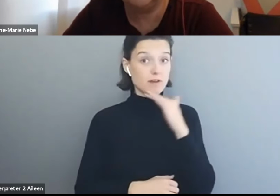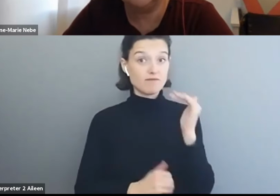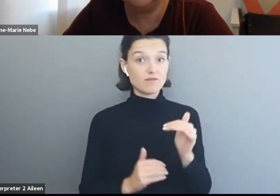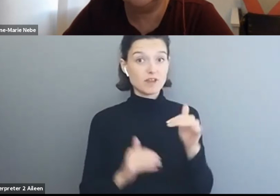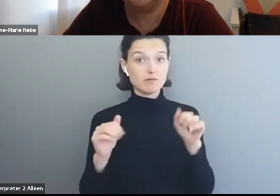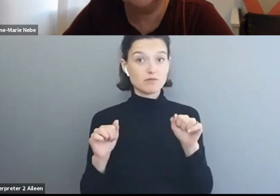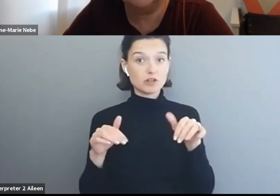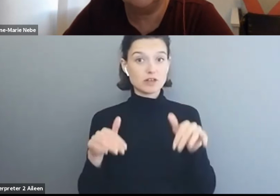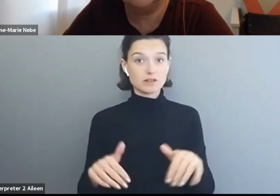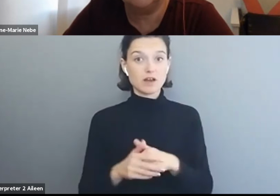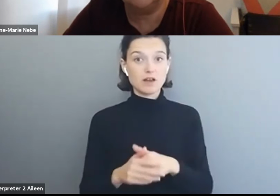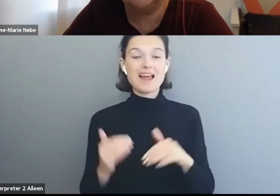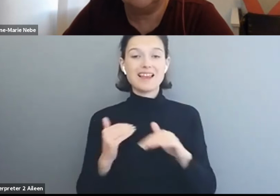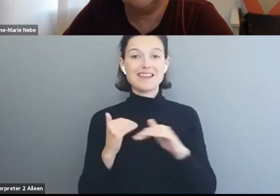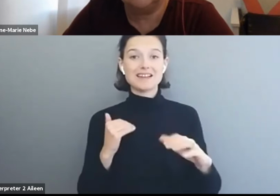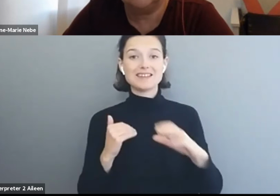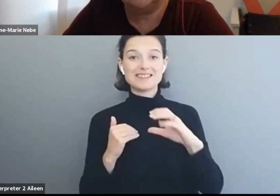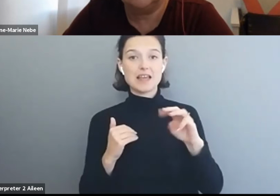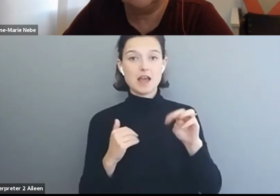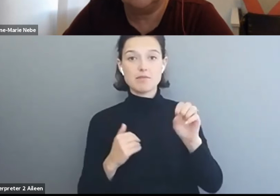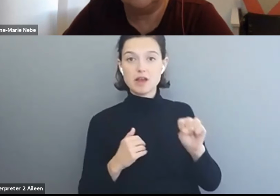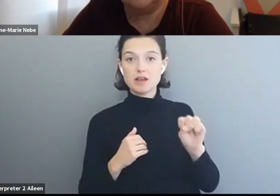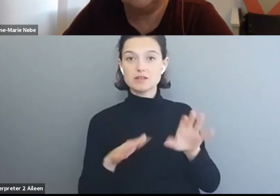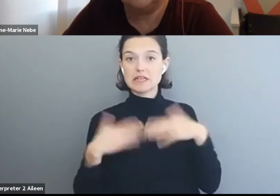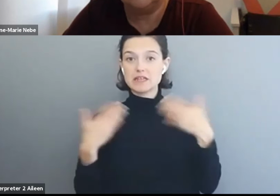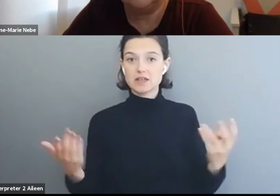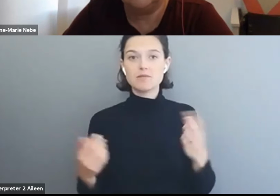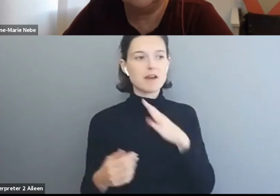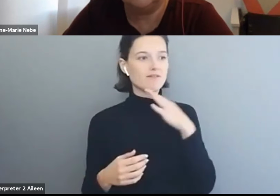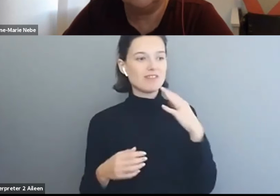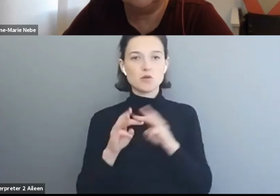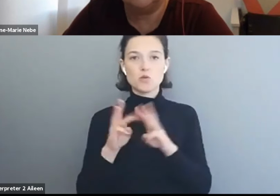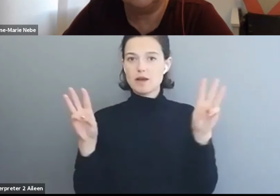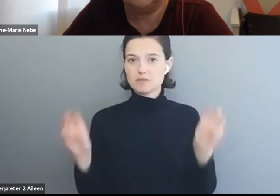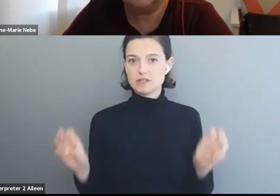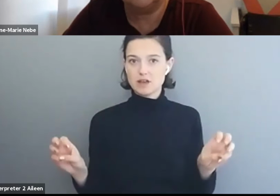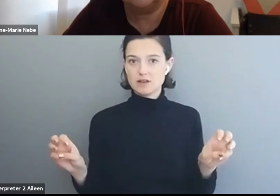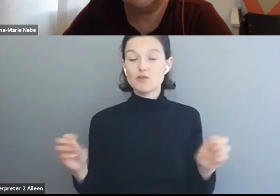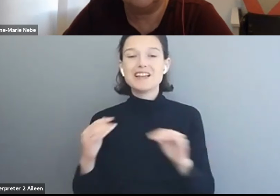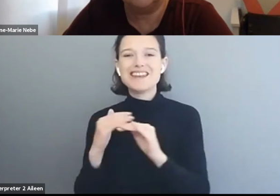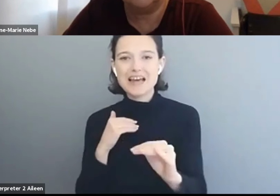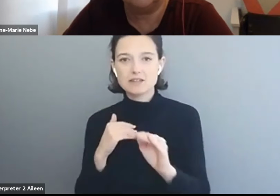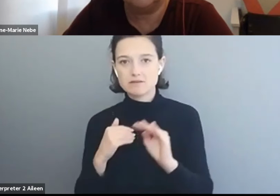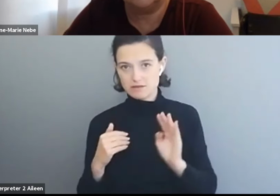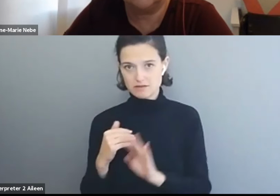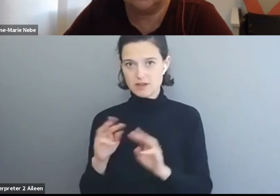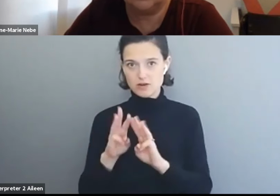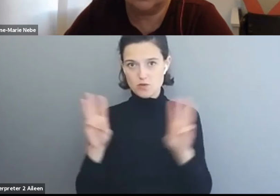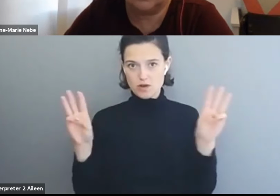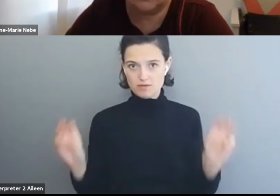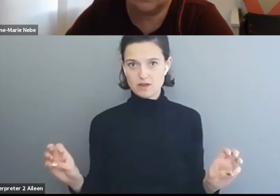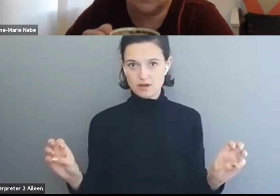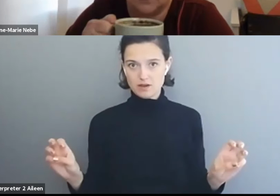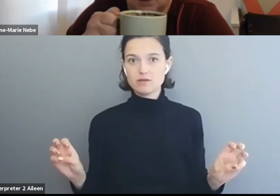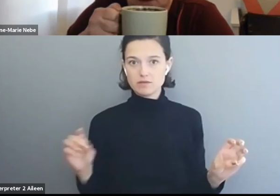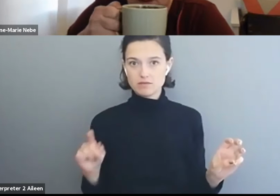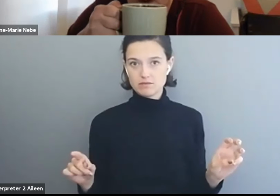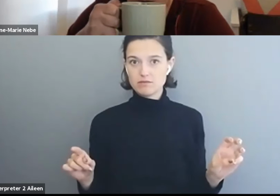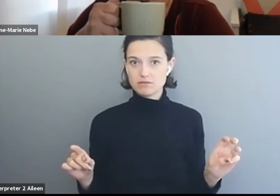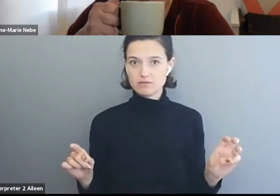Landes-CMS, wo eben viele Webseiten des Landes drüber gelaufen sind, das